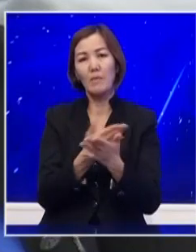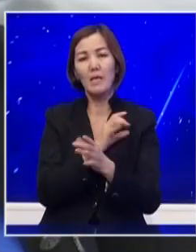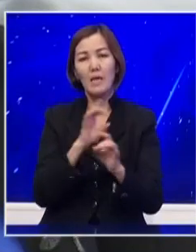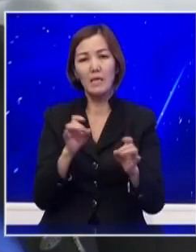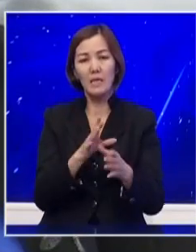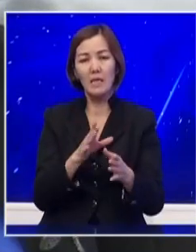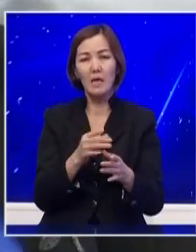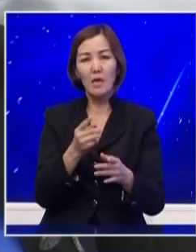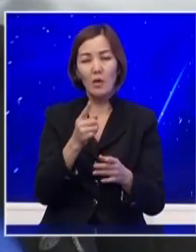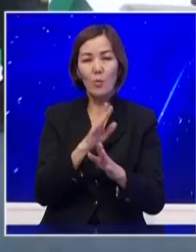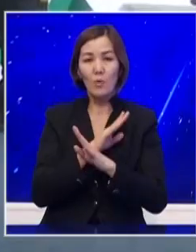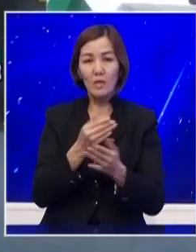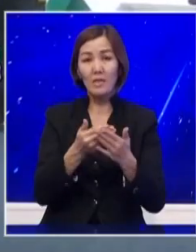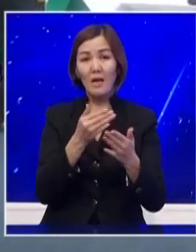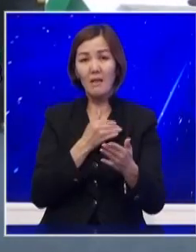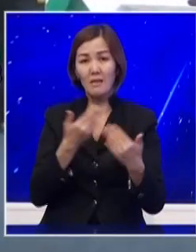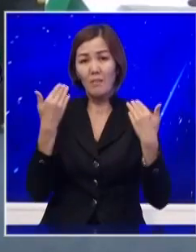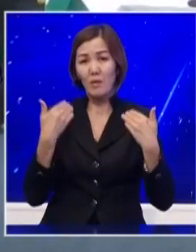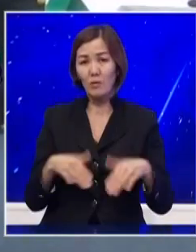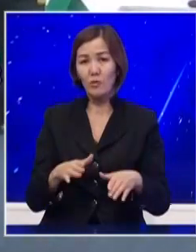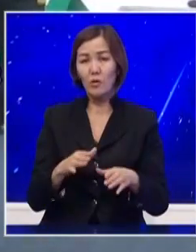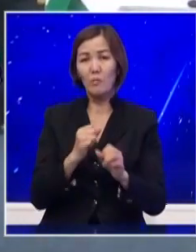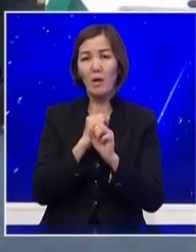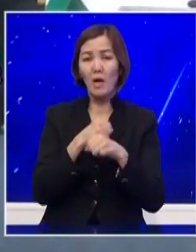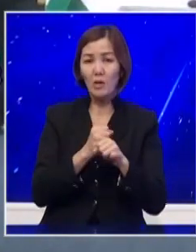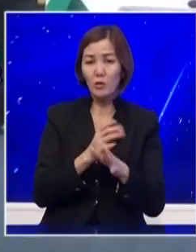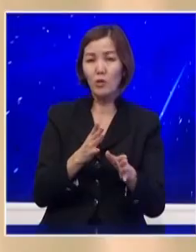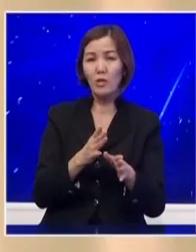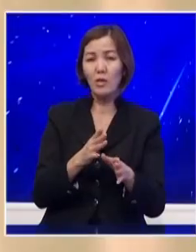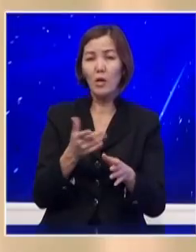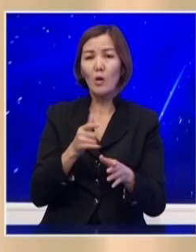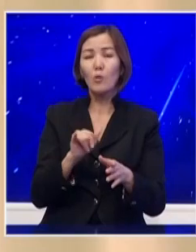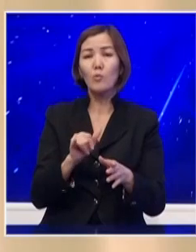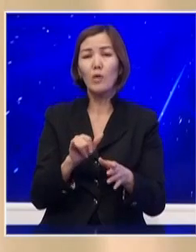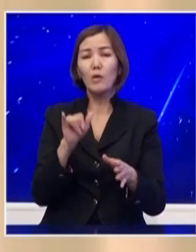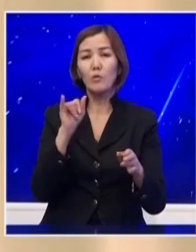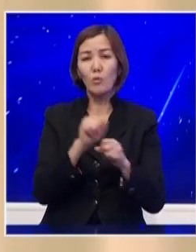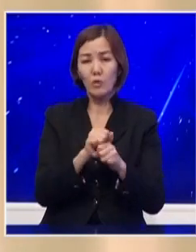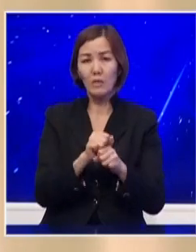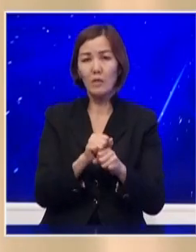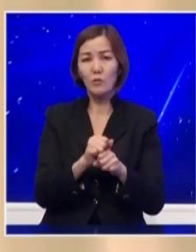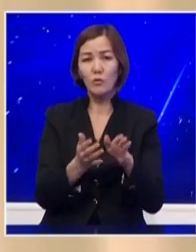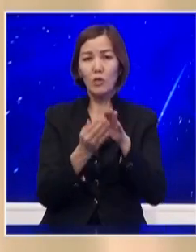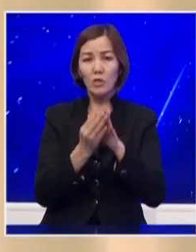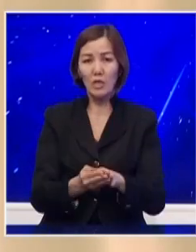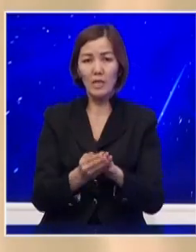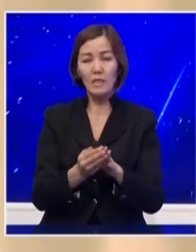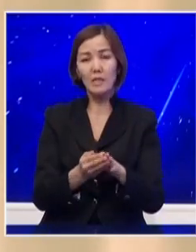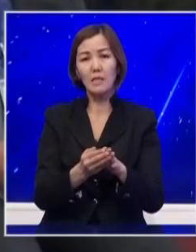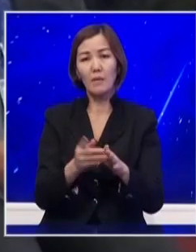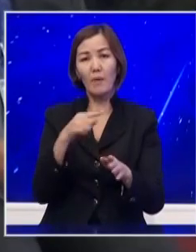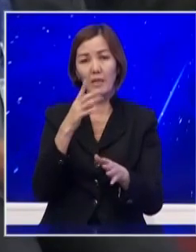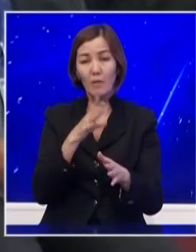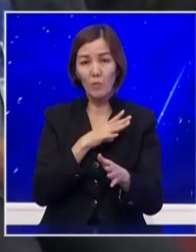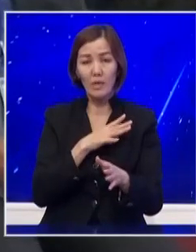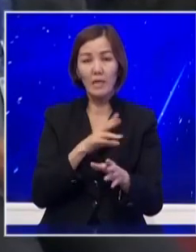озар шағында менің сүйегімді ақ түйек артып жіберіңдер, қай жерге барып тоқтаса, сол жерге жерлеңдер деп өсиет